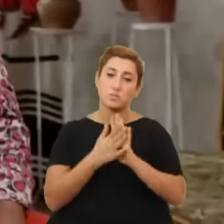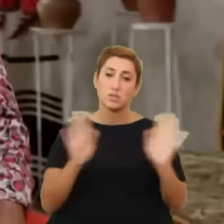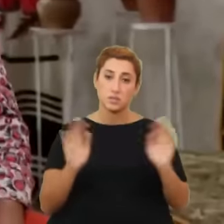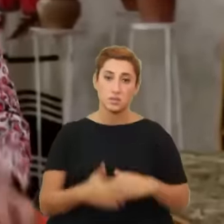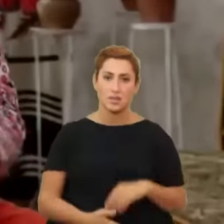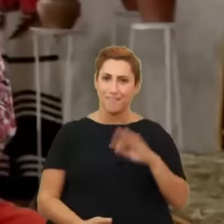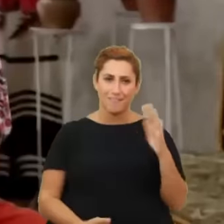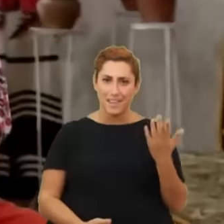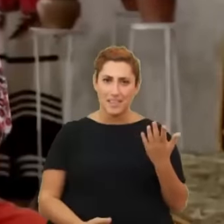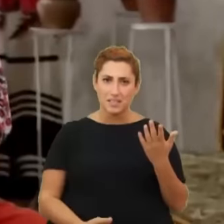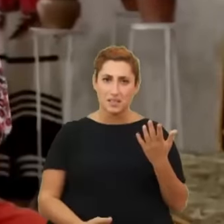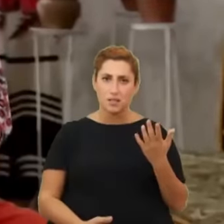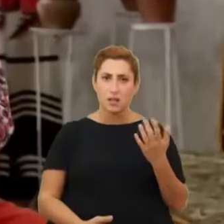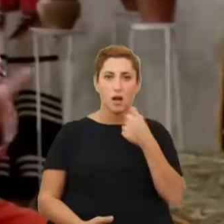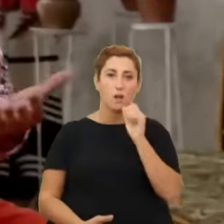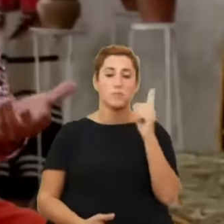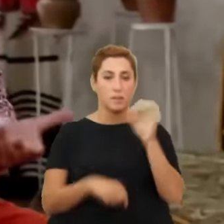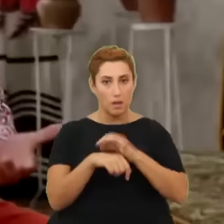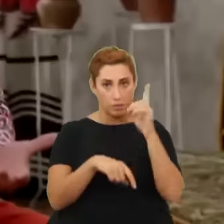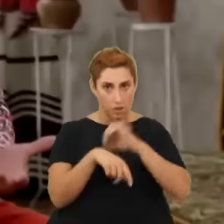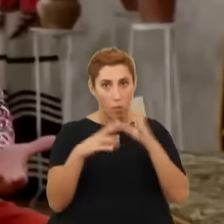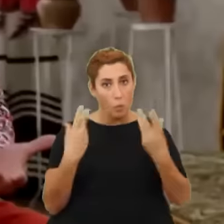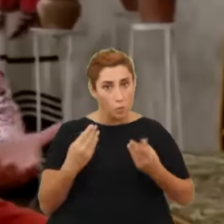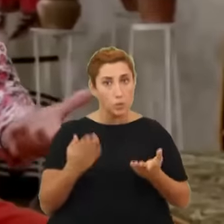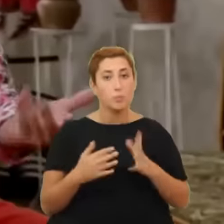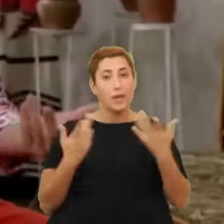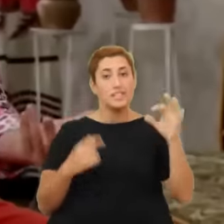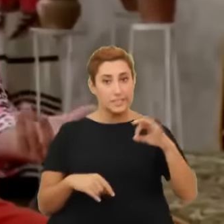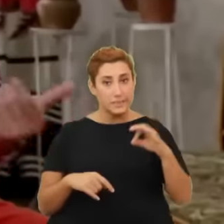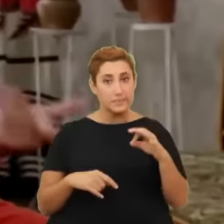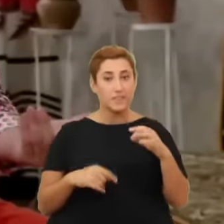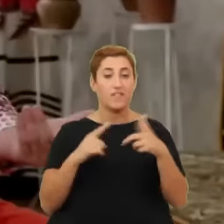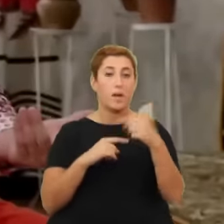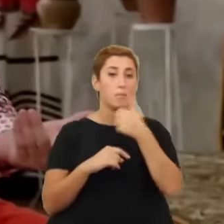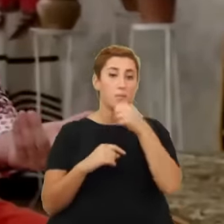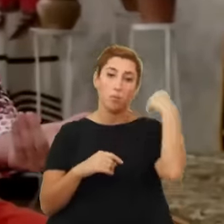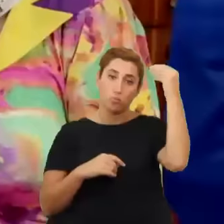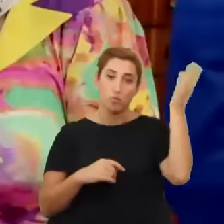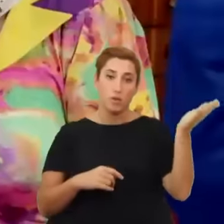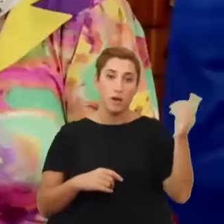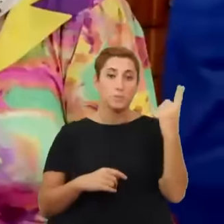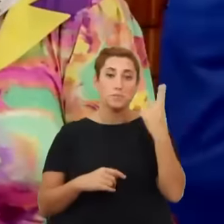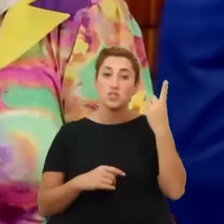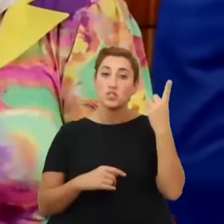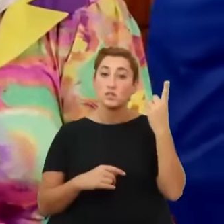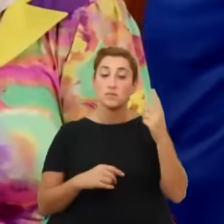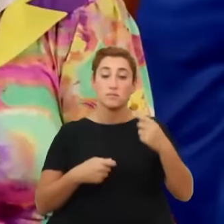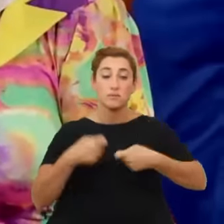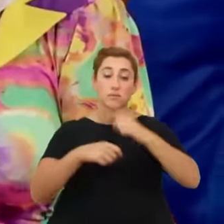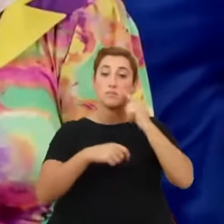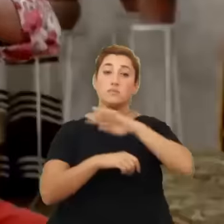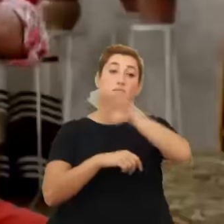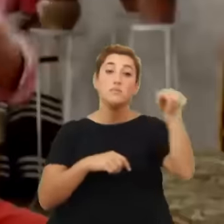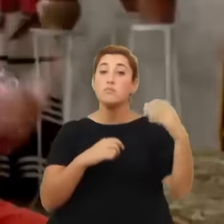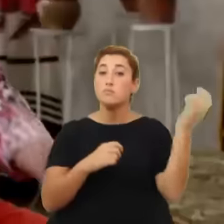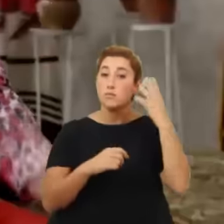Tamam. Nasıl yani? Evet. Ahmet'im ya. Bir dakika olur mu? Yani şimdi Fehmi baba muhtar. Bir şekilde esnaftan,